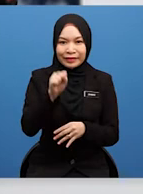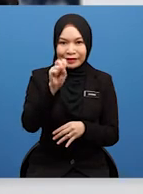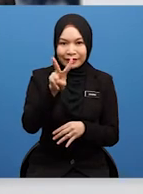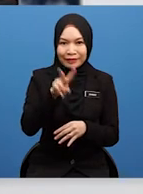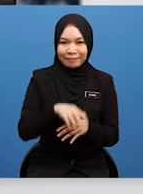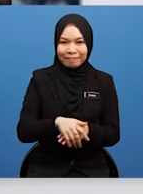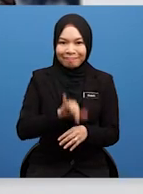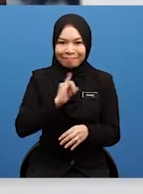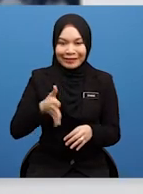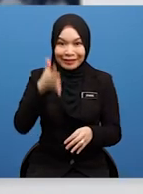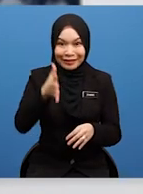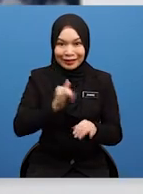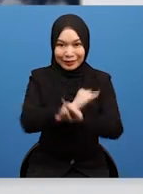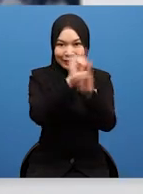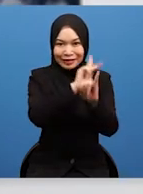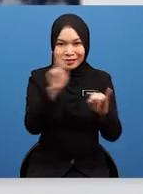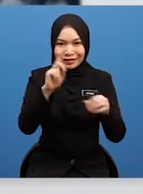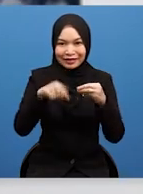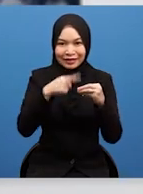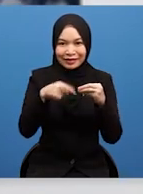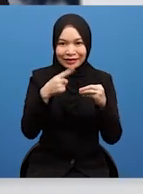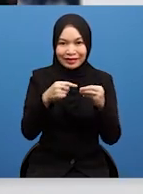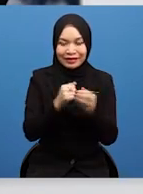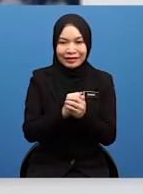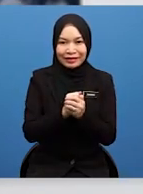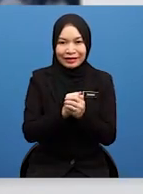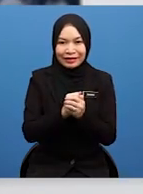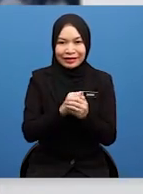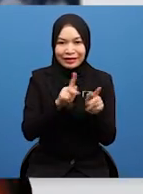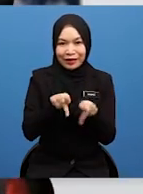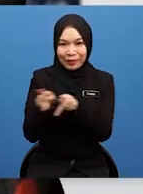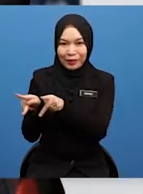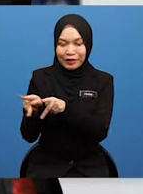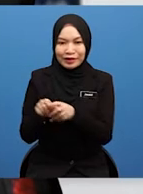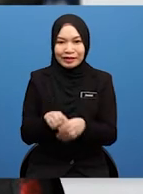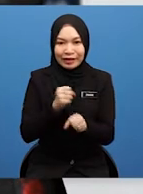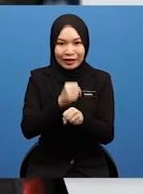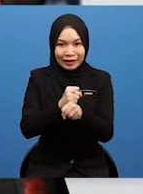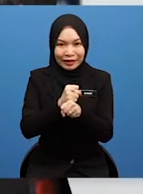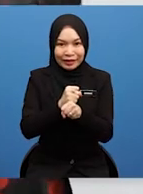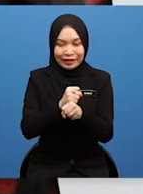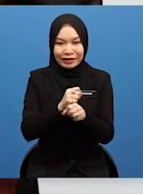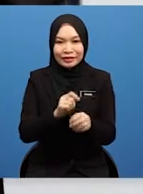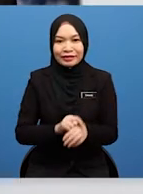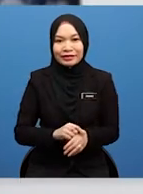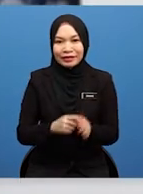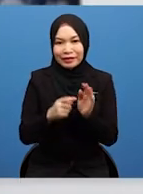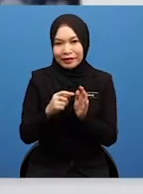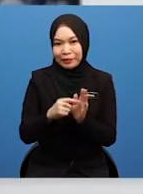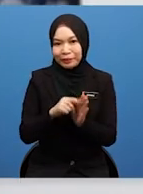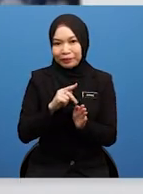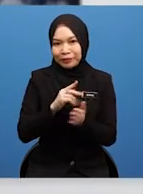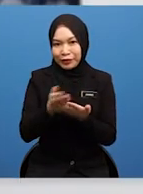menjelaskan tentang Project kajian kerja kursus dari aspek pameran dan juga peragaan